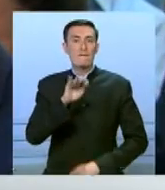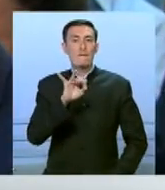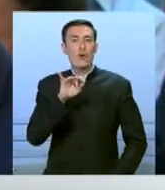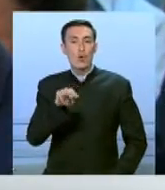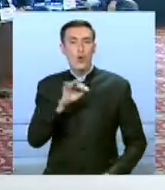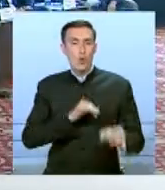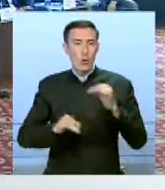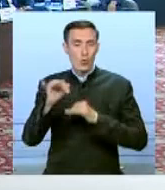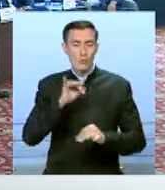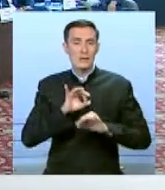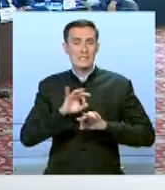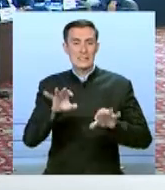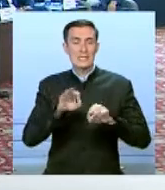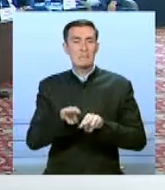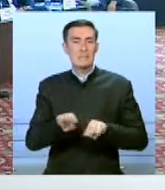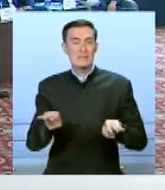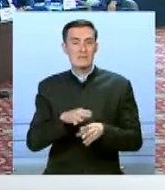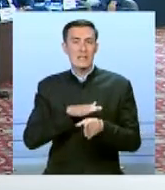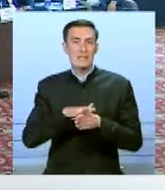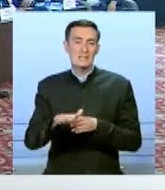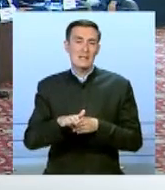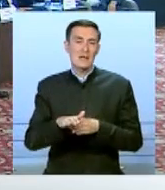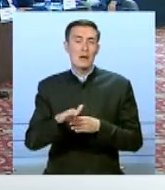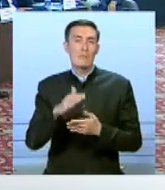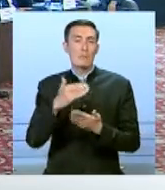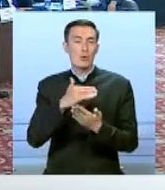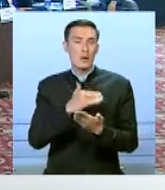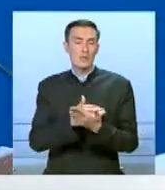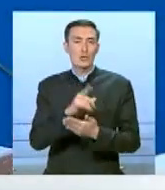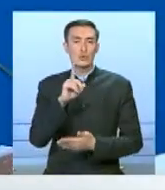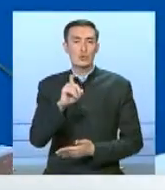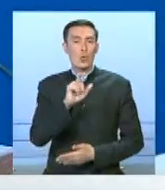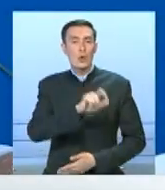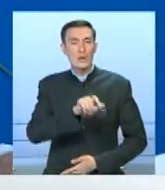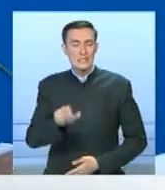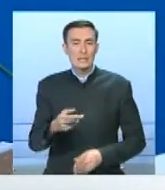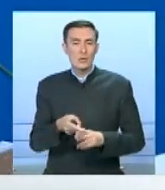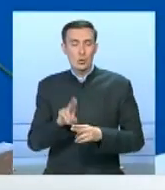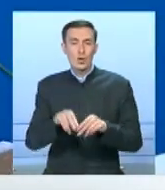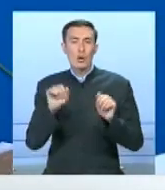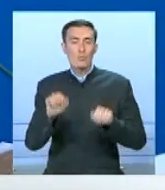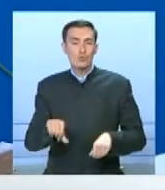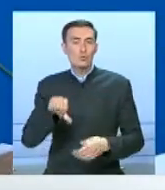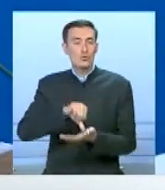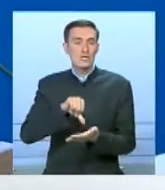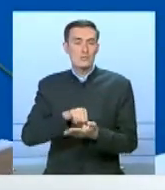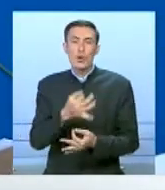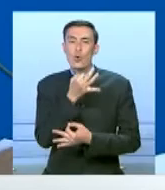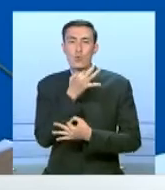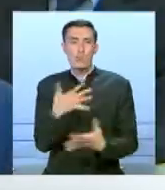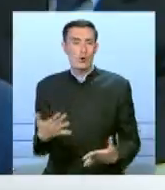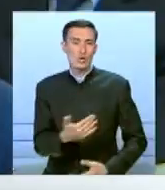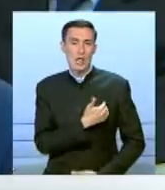в министерстве, и о реализации проекта «100 лиц», участвовать в котором может каждый желающий.